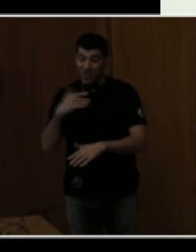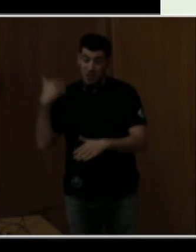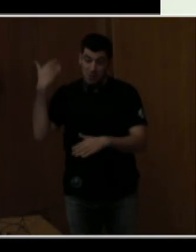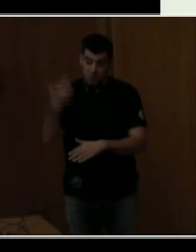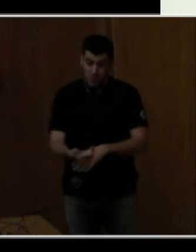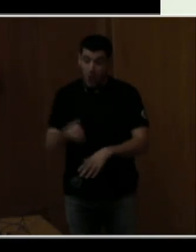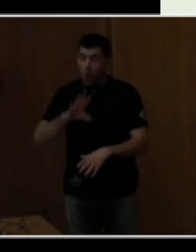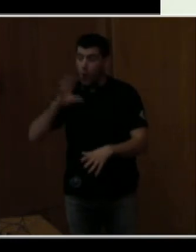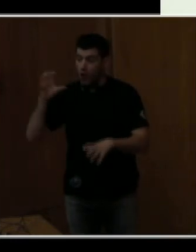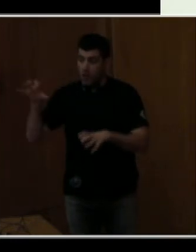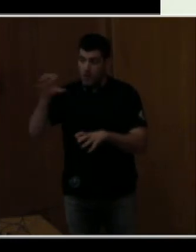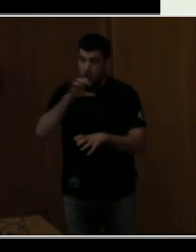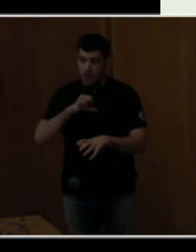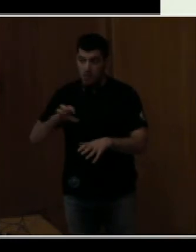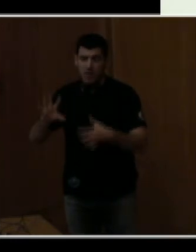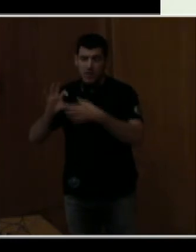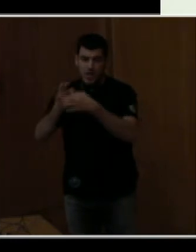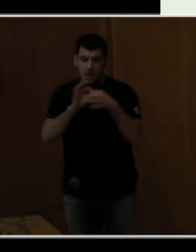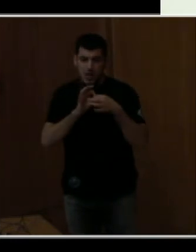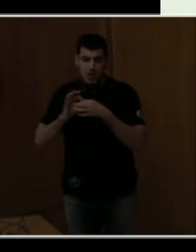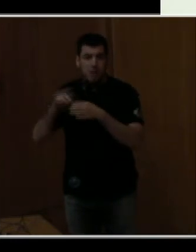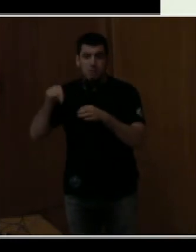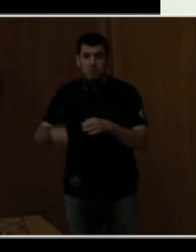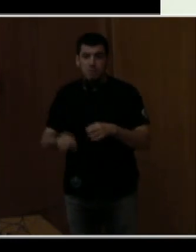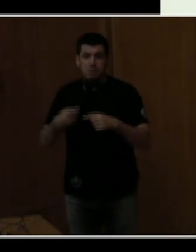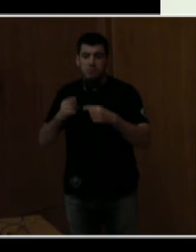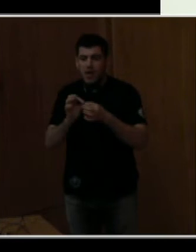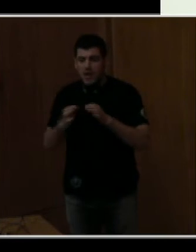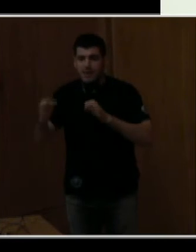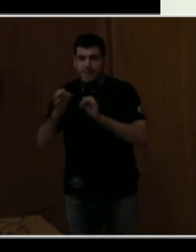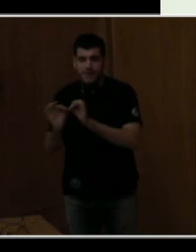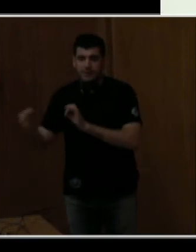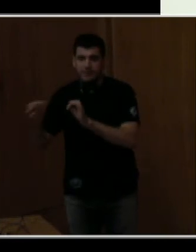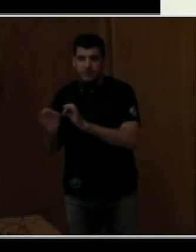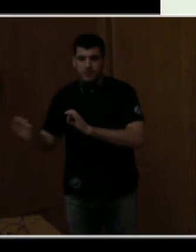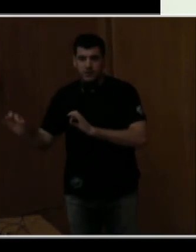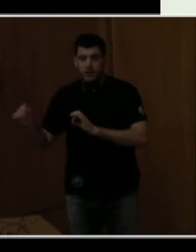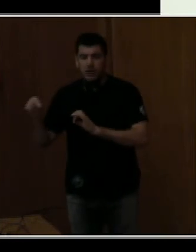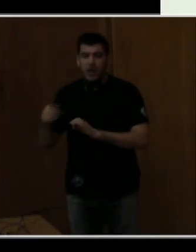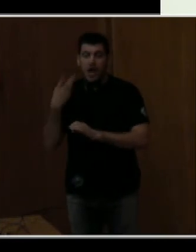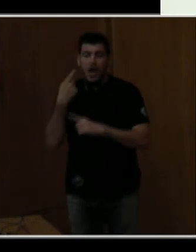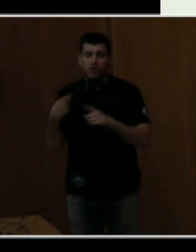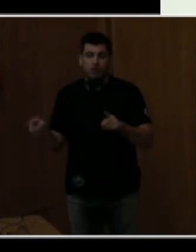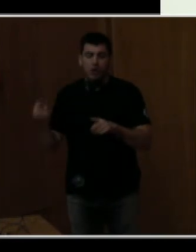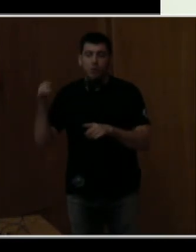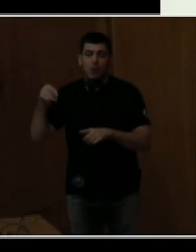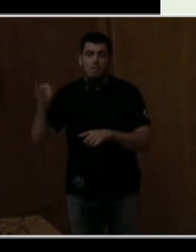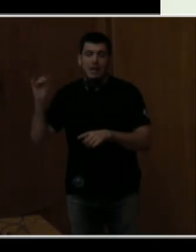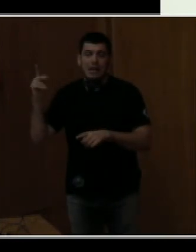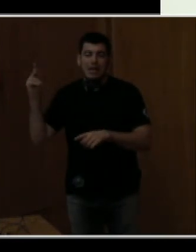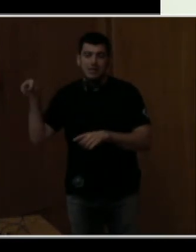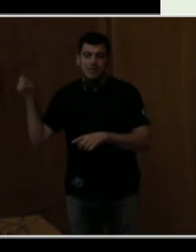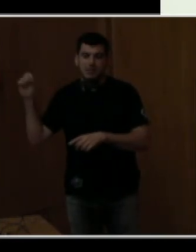συνδεδεμένες μεταξύ τους με ζεύγιο οπτικών ινών, ένα ή περισσότερα, εκτός της Ανταρκτικής. Από το πάχος